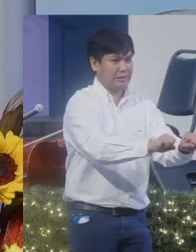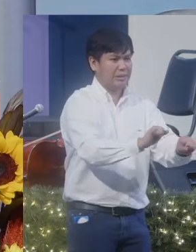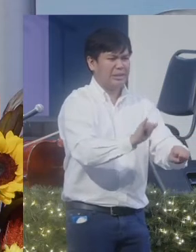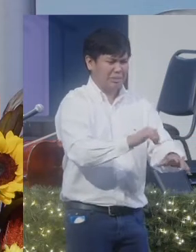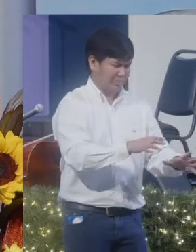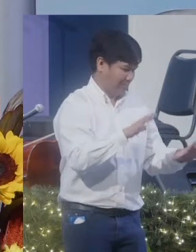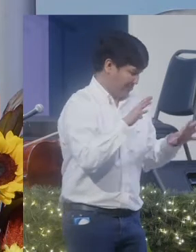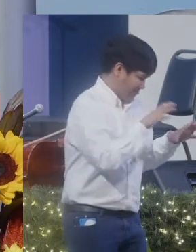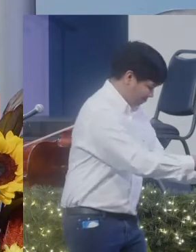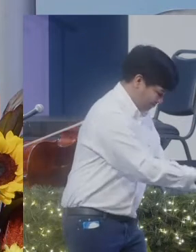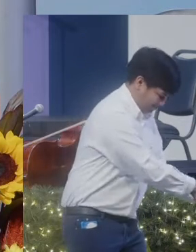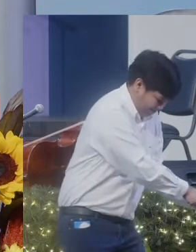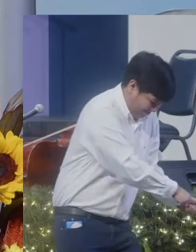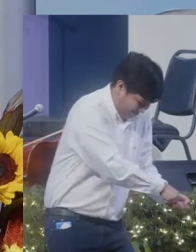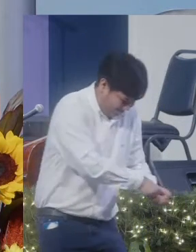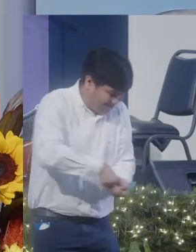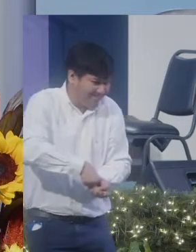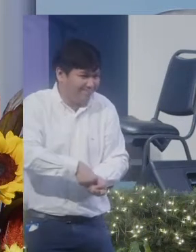him.